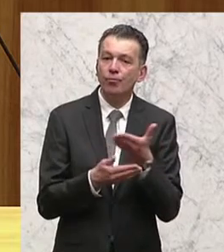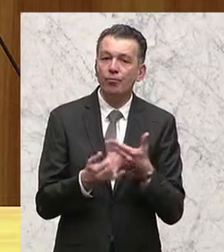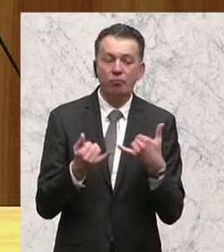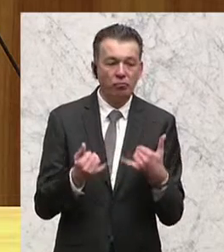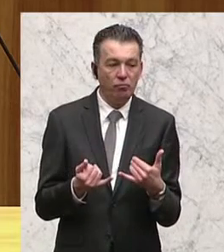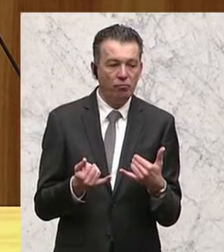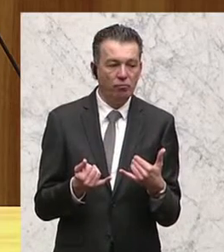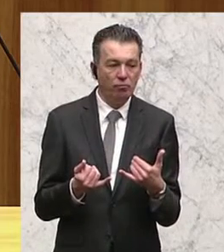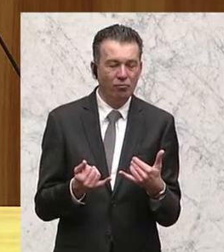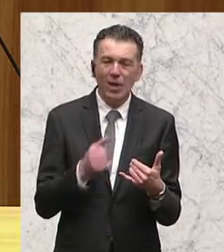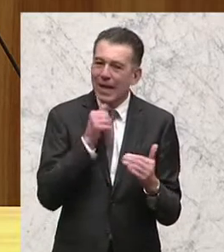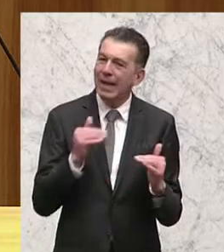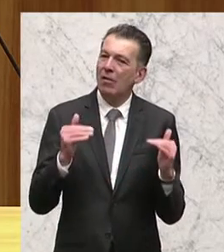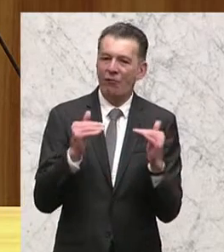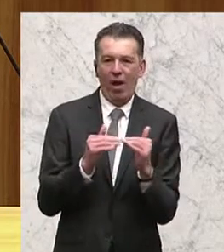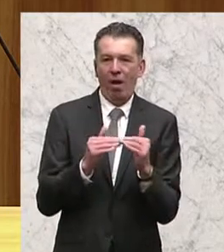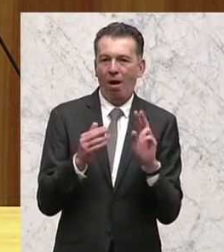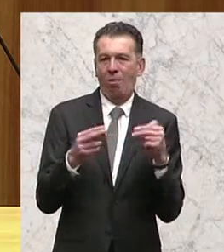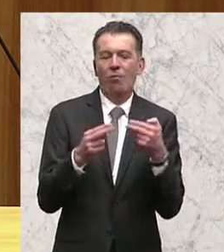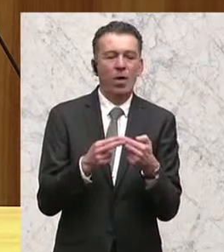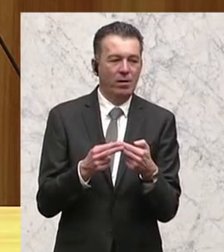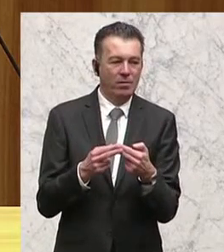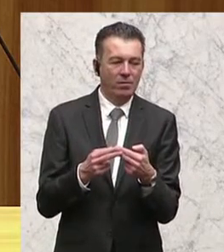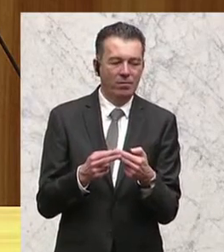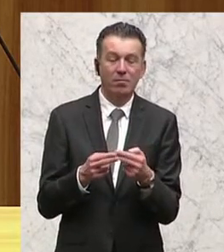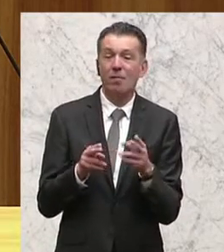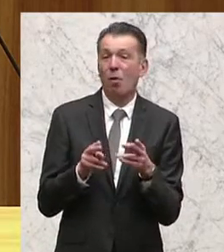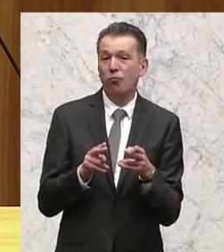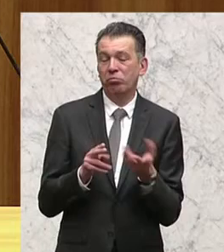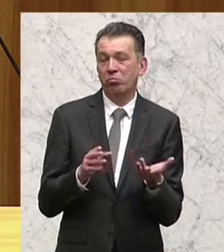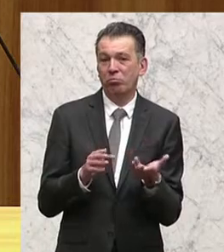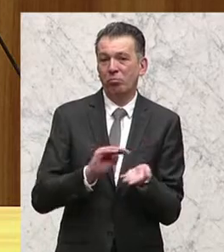abschließend und würde es auch nicht fair finden, den